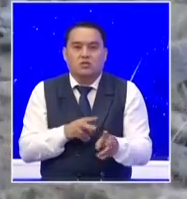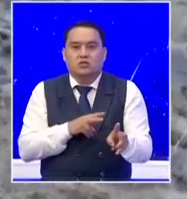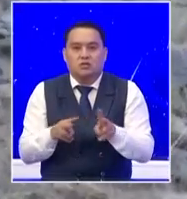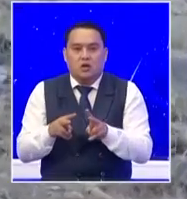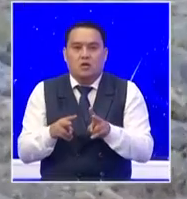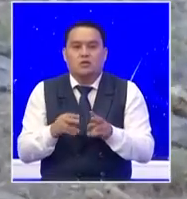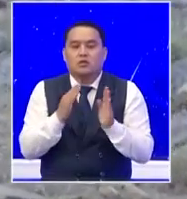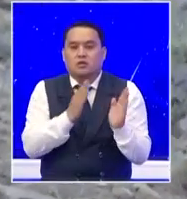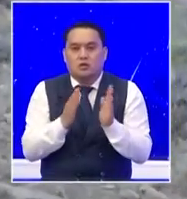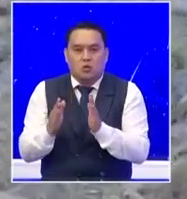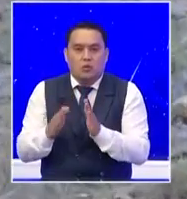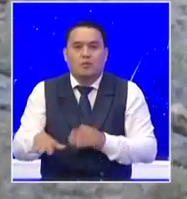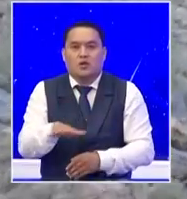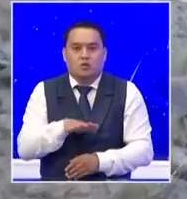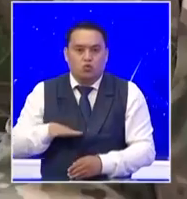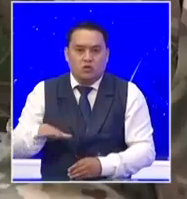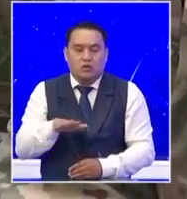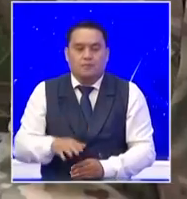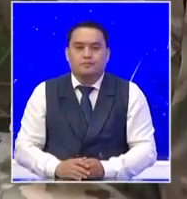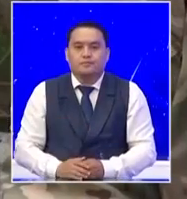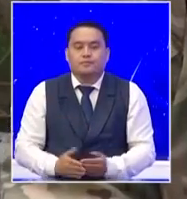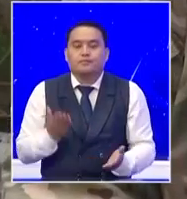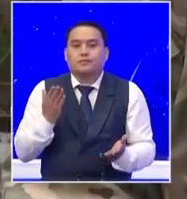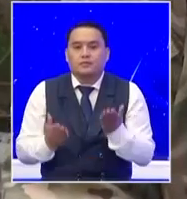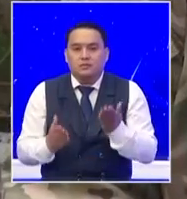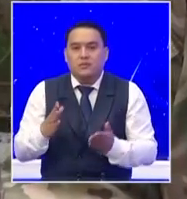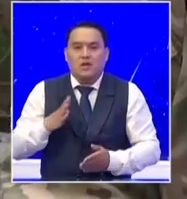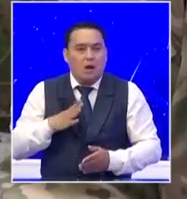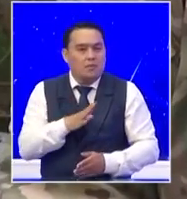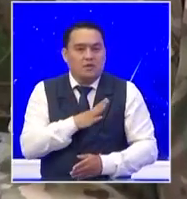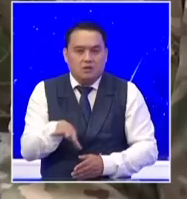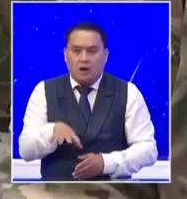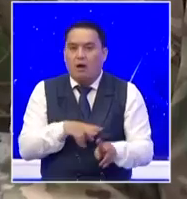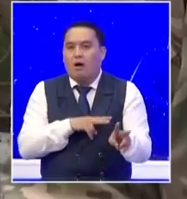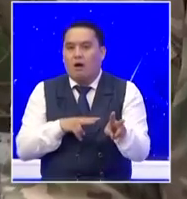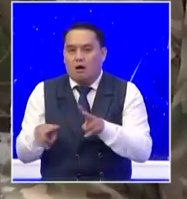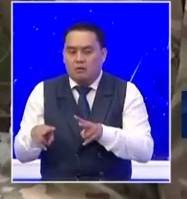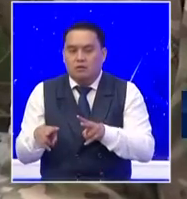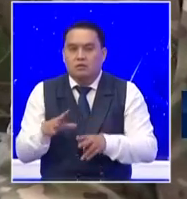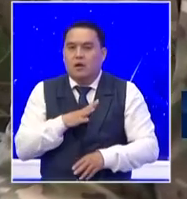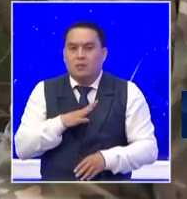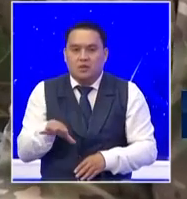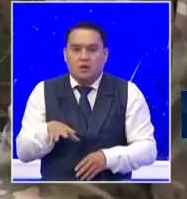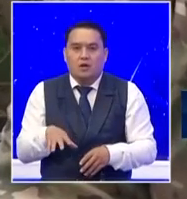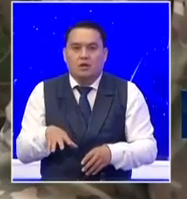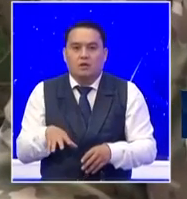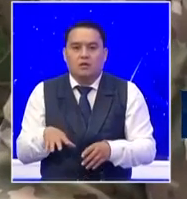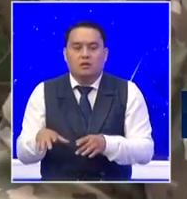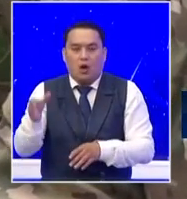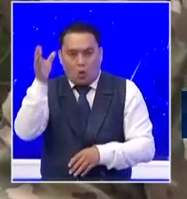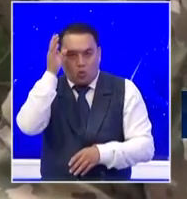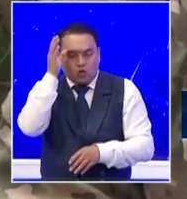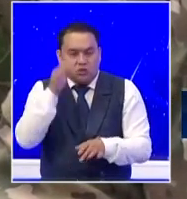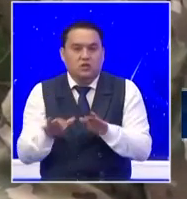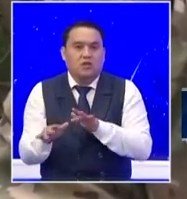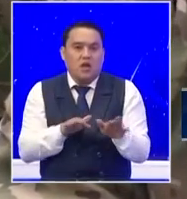за правопорядком на отведенных им участках. Если бы не велась охрана и не велась бы научная деятельность, не велась